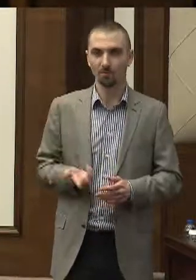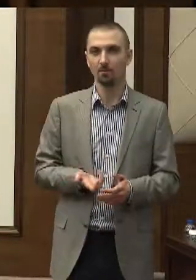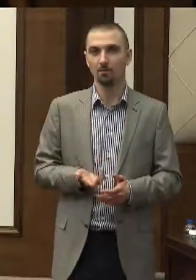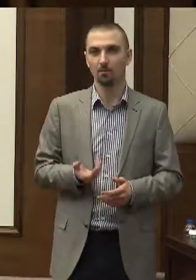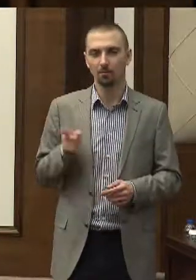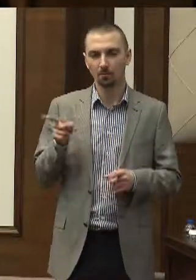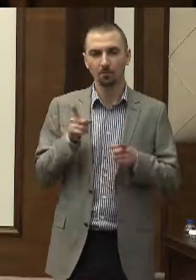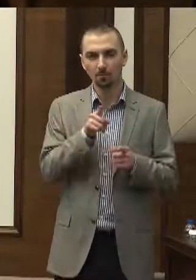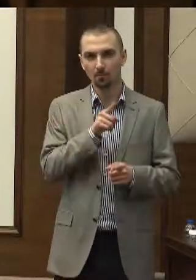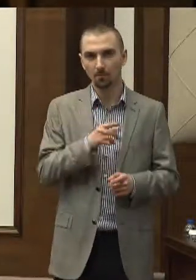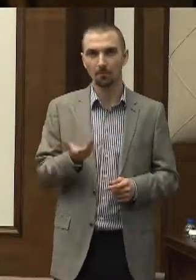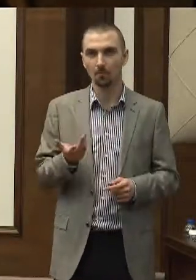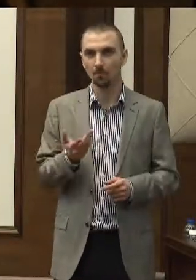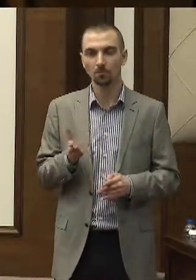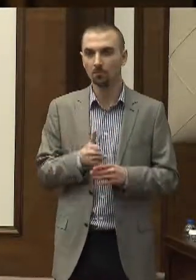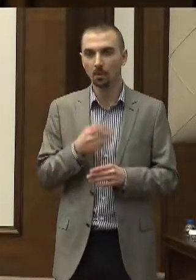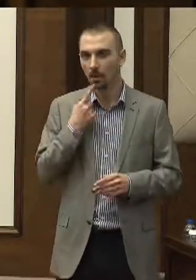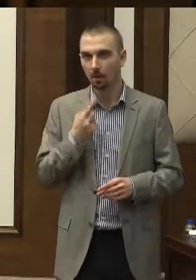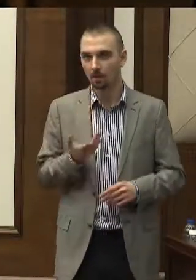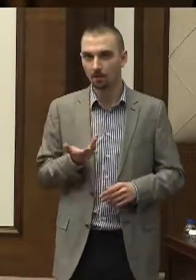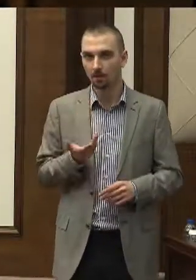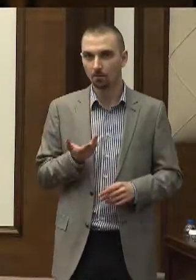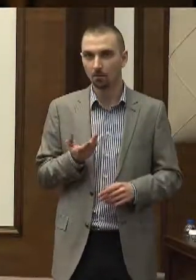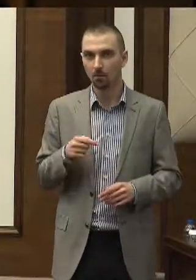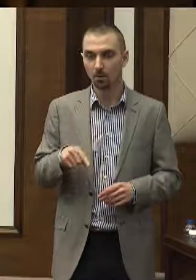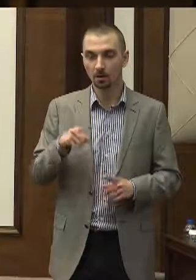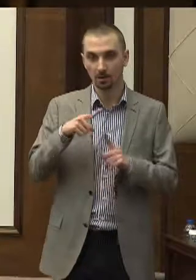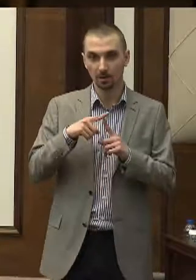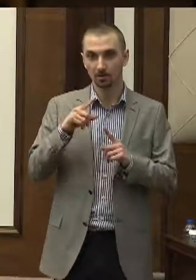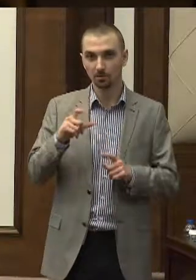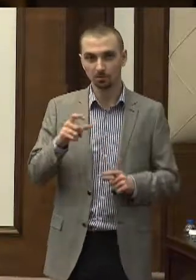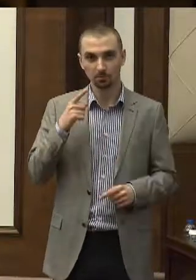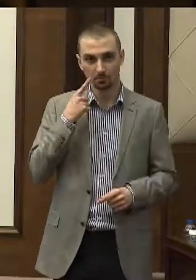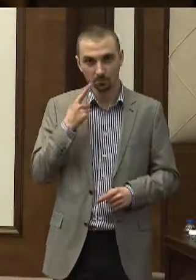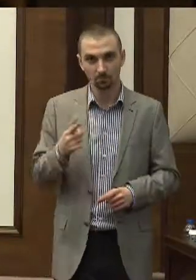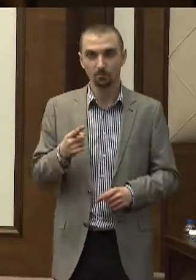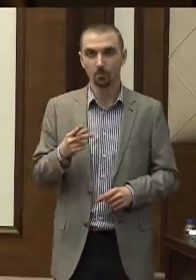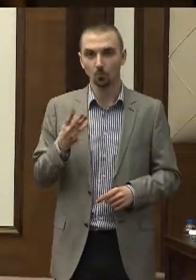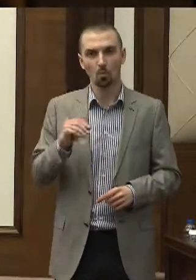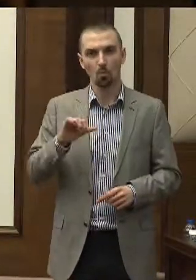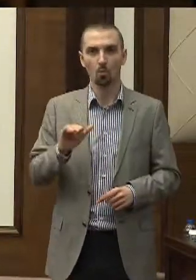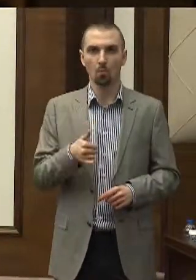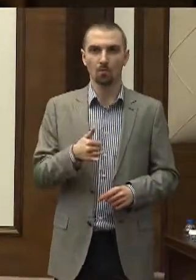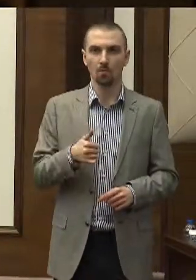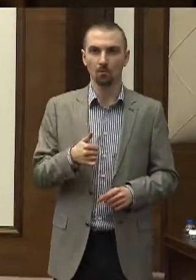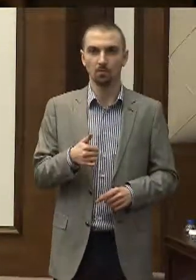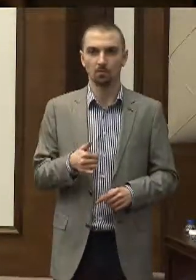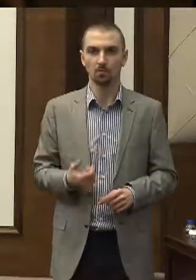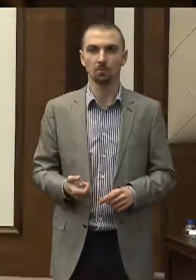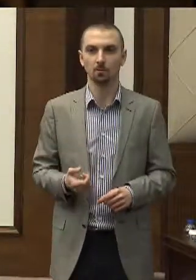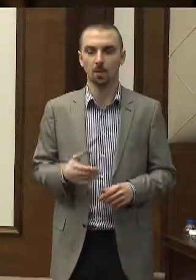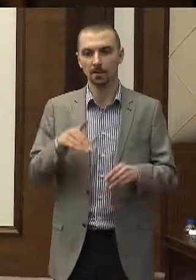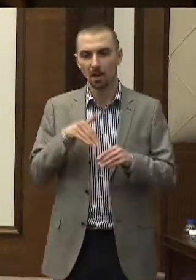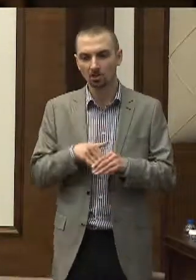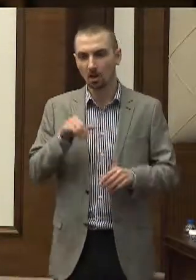Şimdi bütün bunlar bir şeyi ortaya çıkarıyor. Hakikaten Cumhuriyet'in değerleri önemli. Yani kadına bu